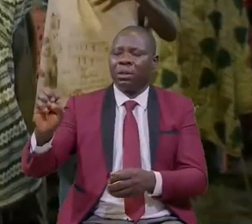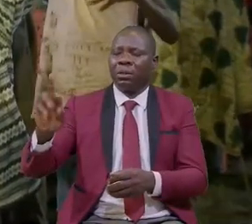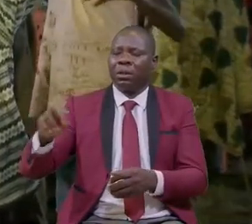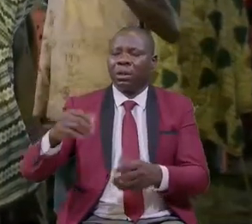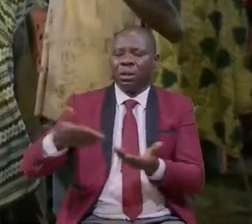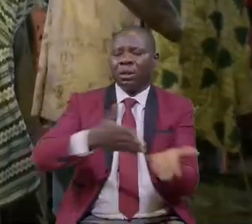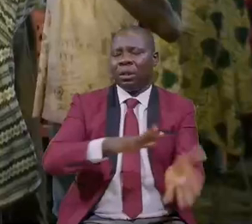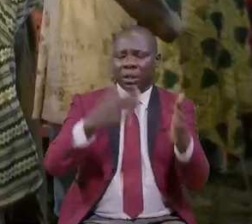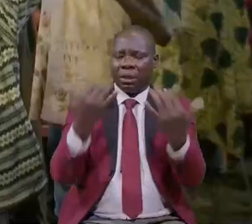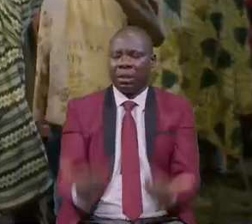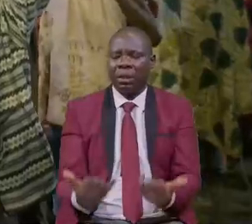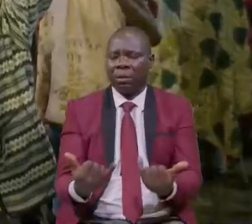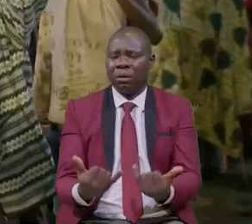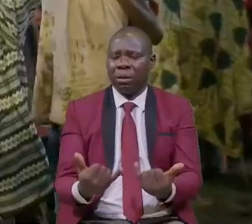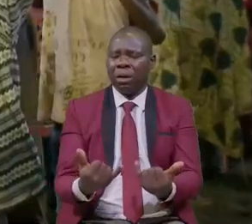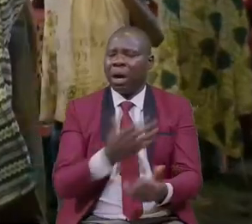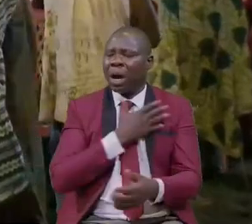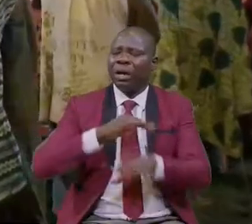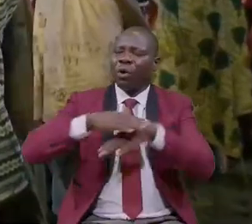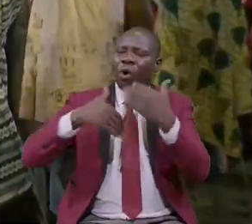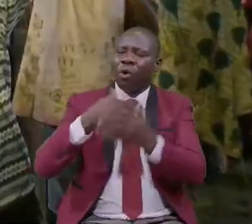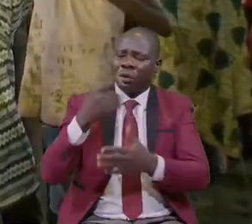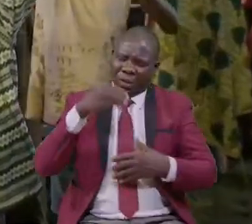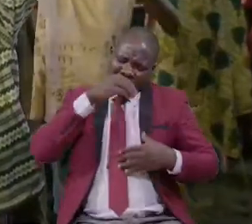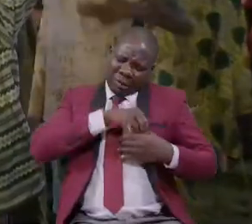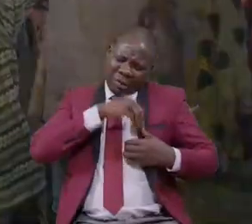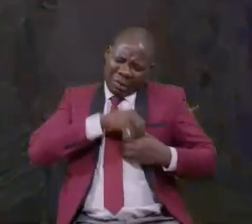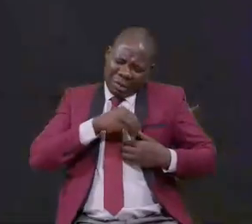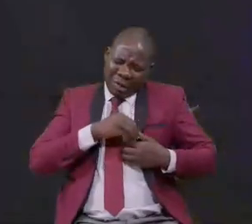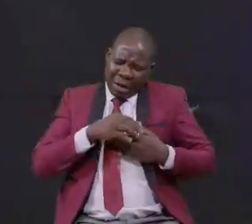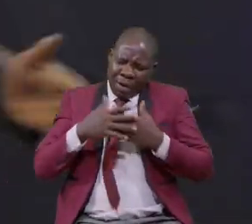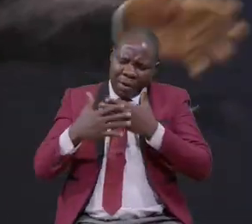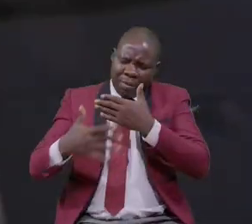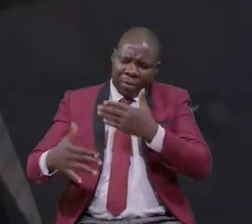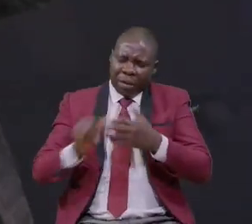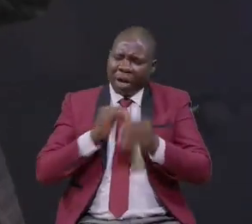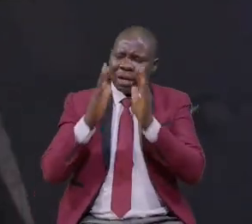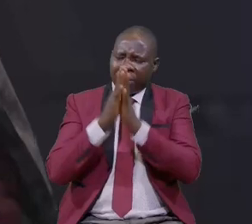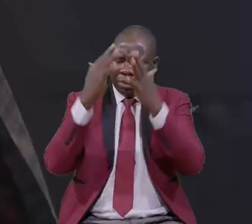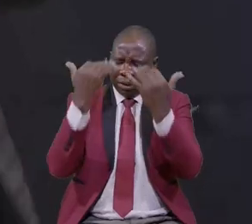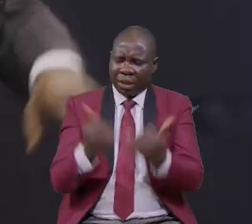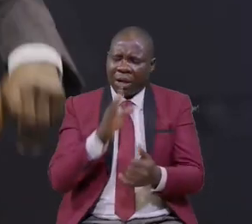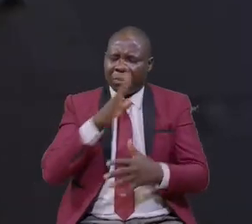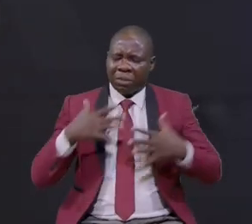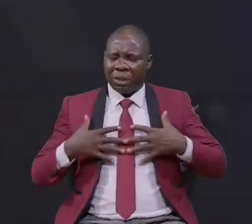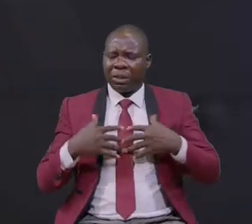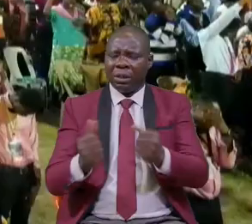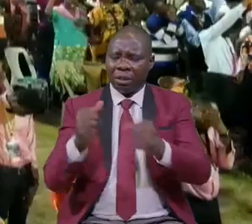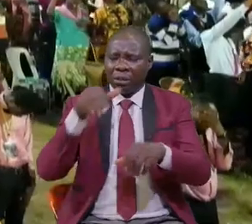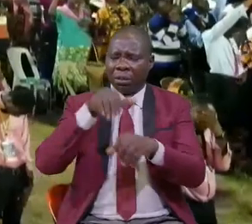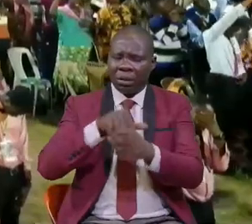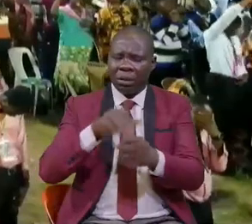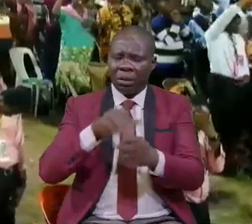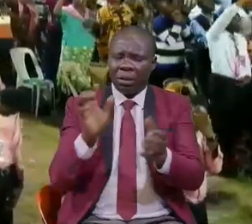meurt maintenant et T tous les seignements intérieurs je prie maintenant soyz guéri au